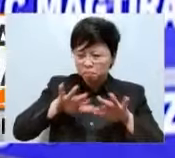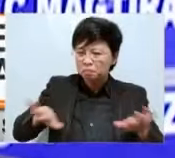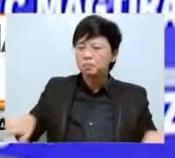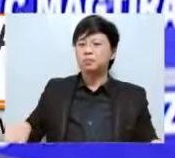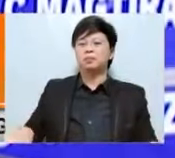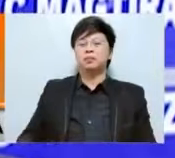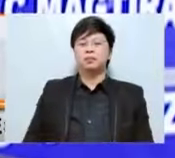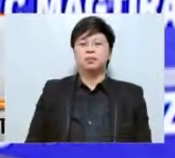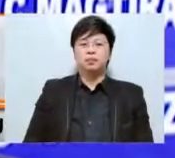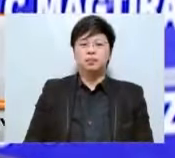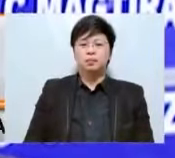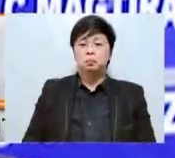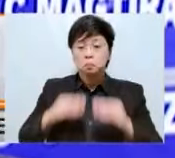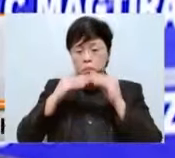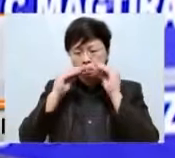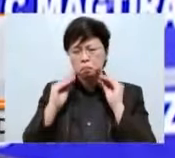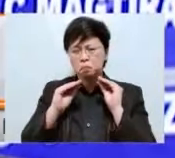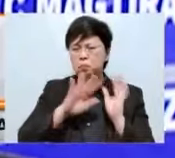at